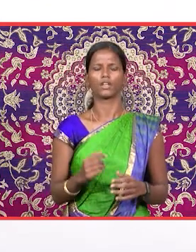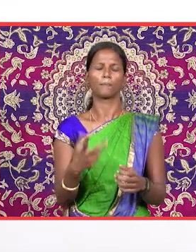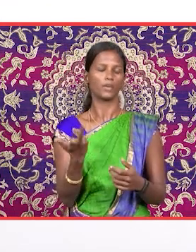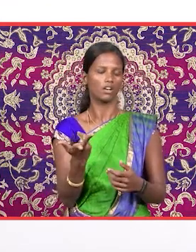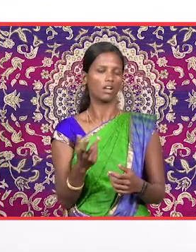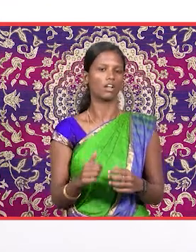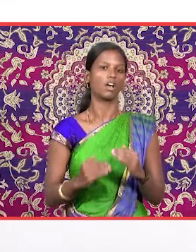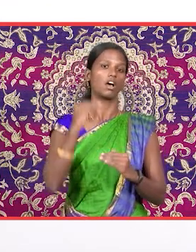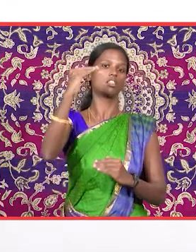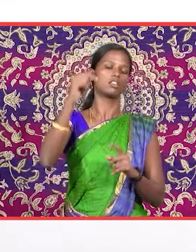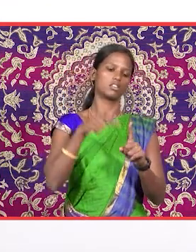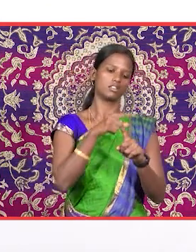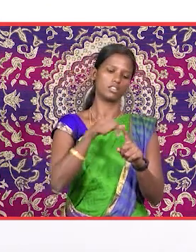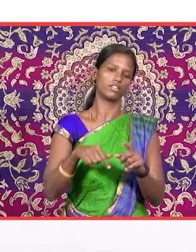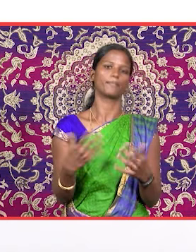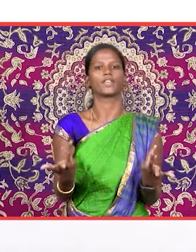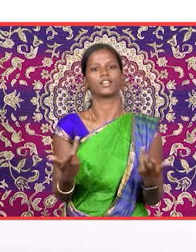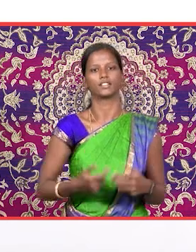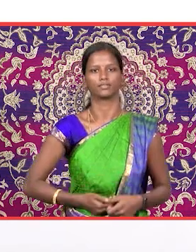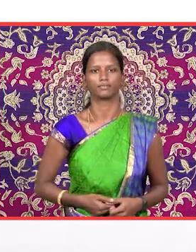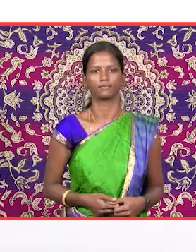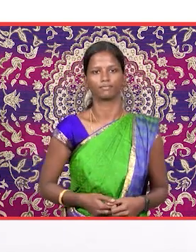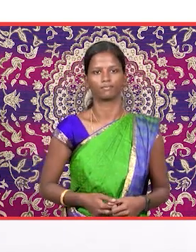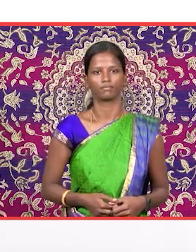எனில் அதிகரிப்பின் சதவீதம் என்ன?